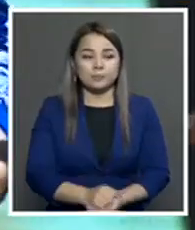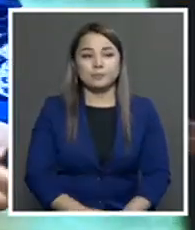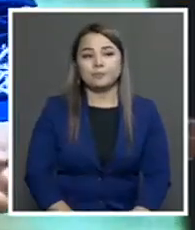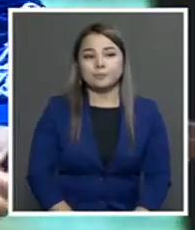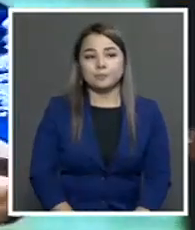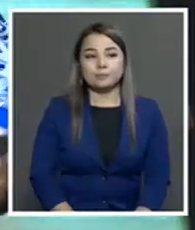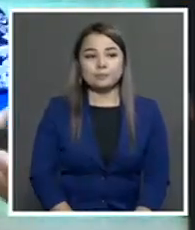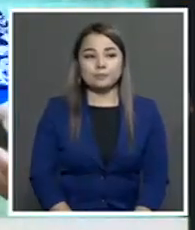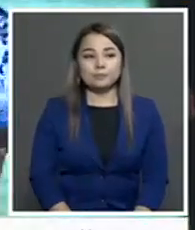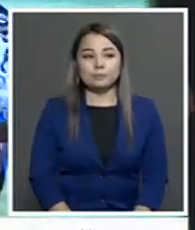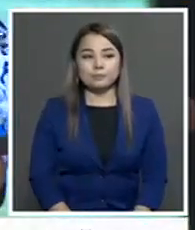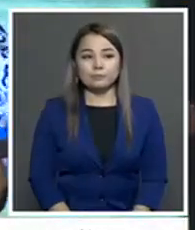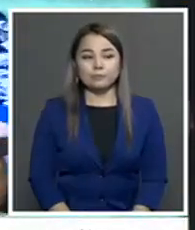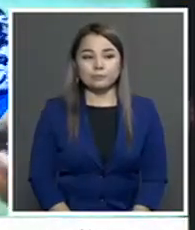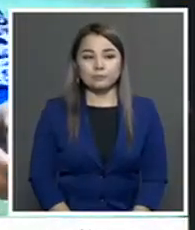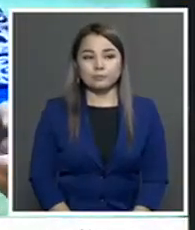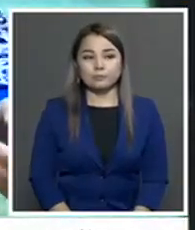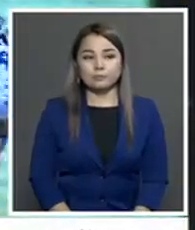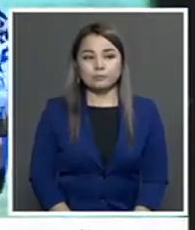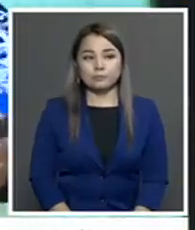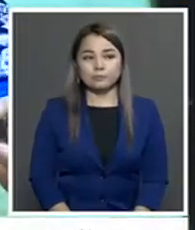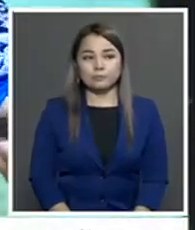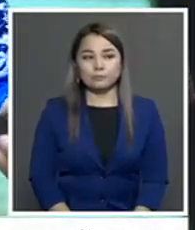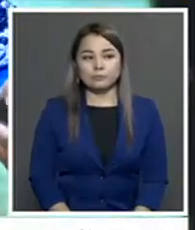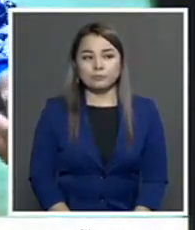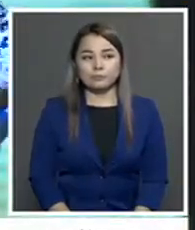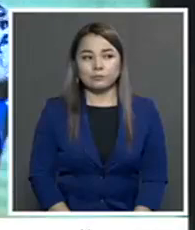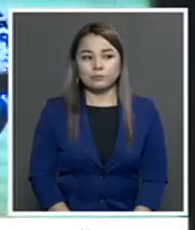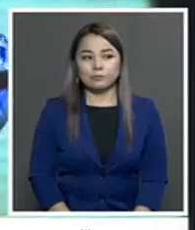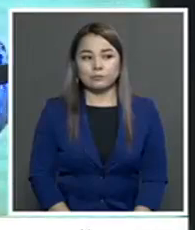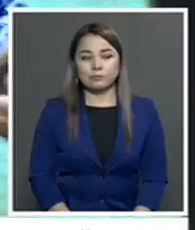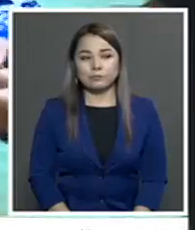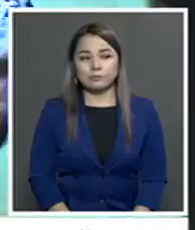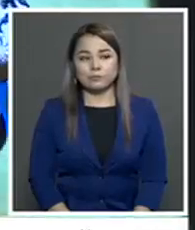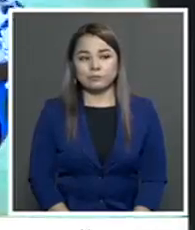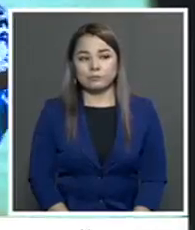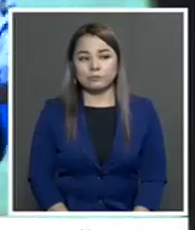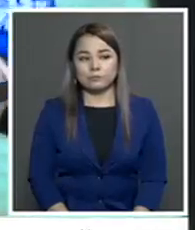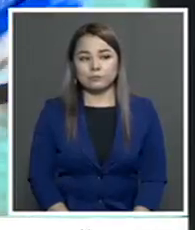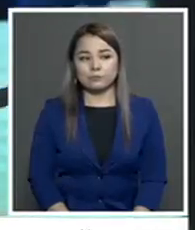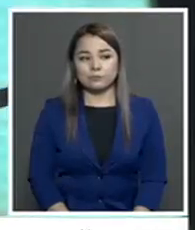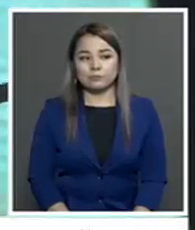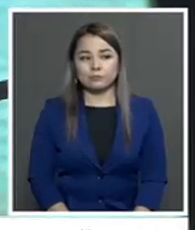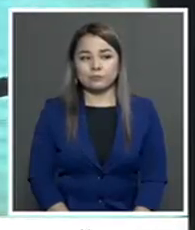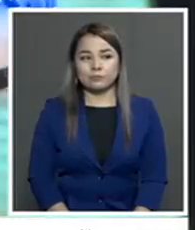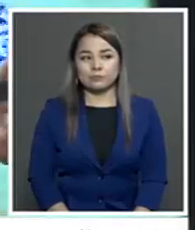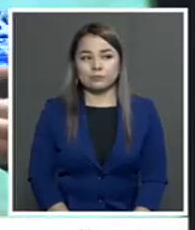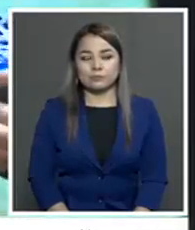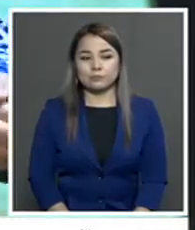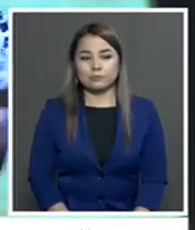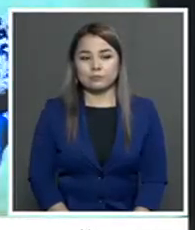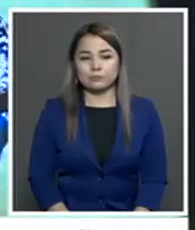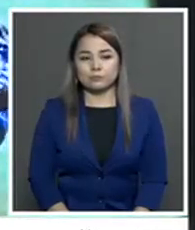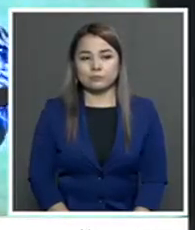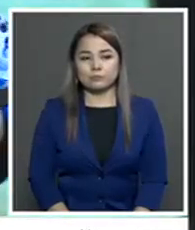Абай қабыламыз бит түзетін, айтыс өнері сөзлағынын көп түзетін. Облыс әкіміне